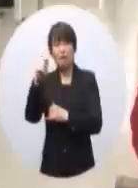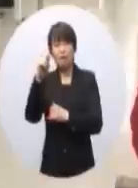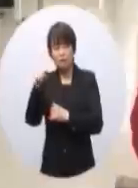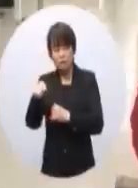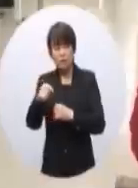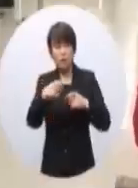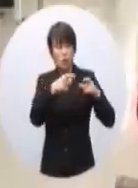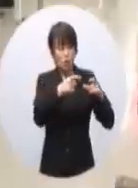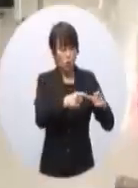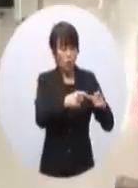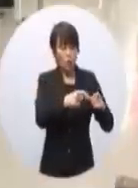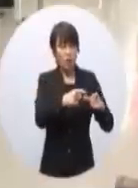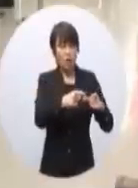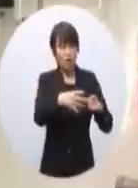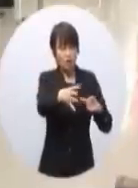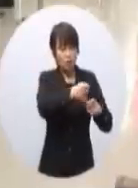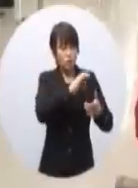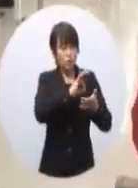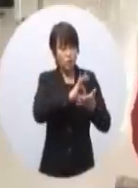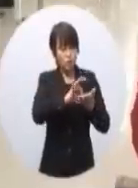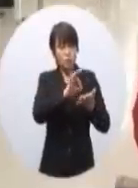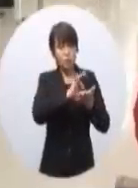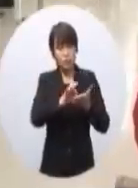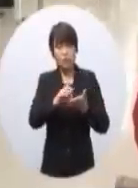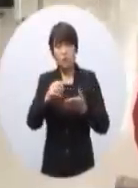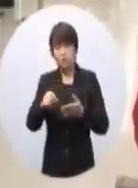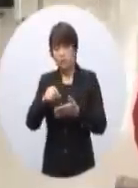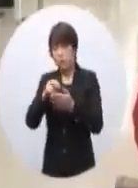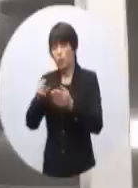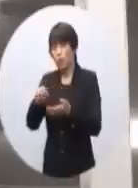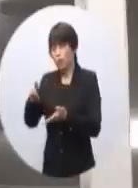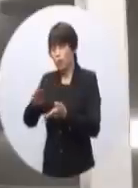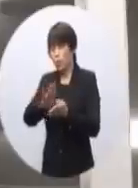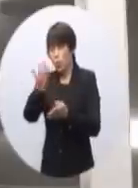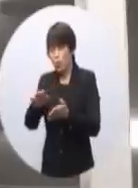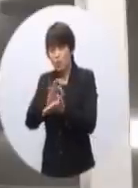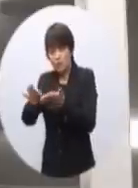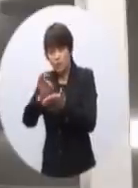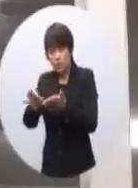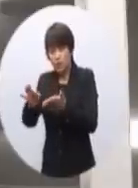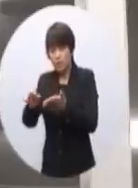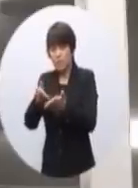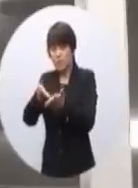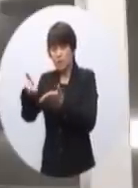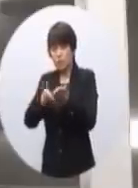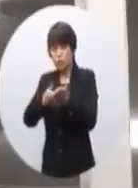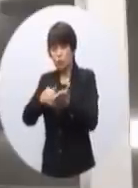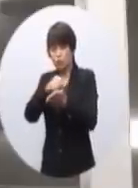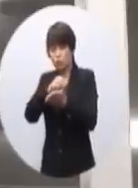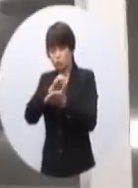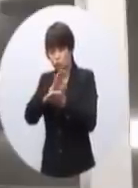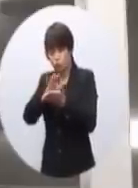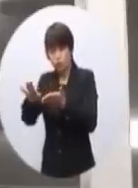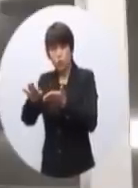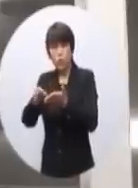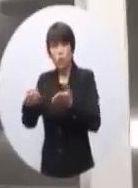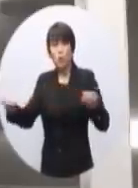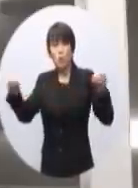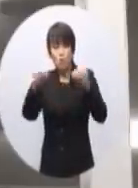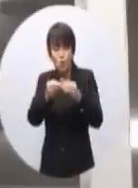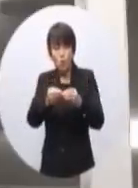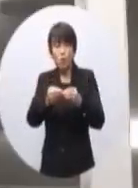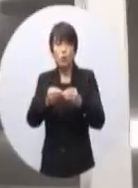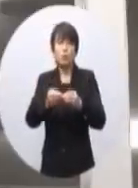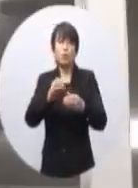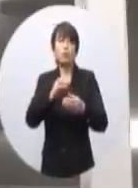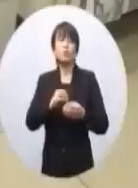カードの取得手続きとコンビニ交付サービスの利用登録の申請をすることで、このサービスをご利用いただけるようにな